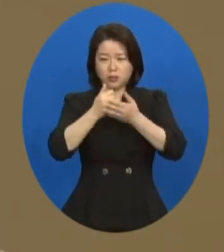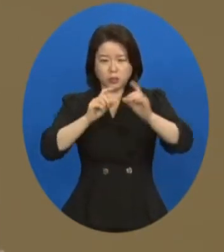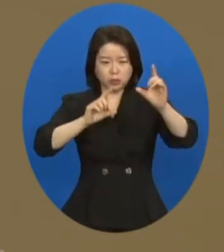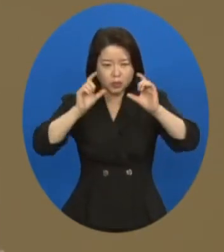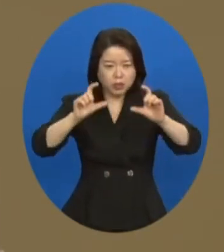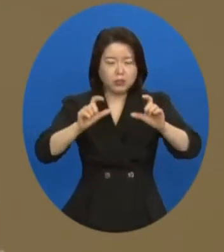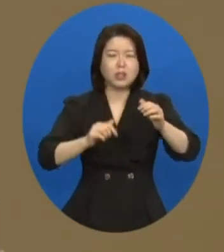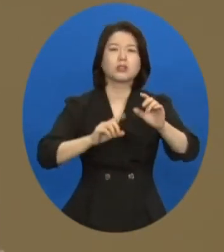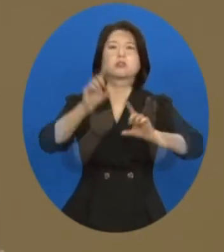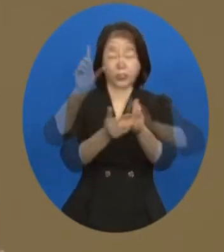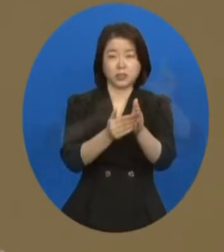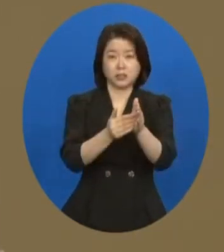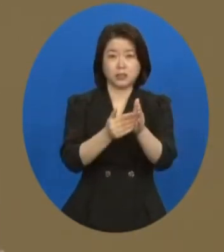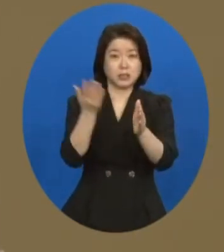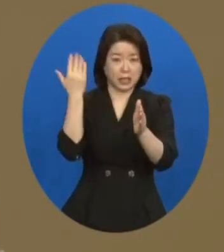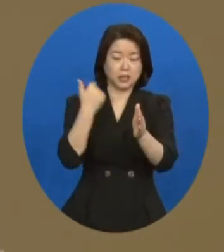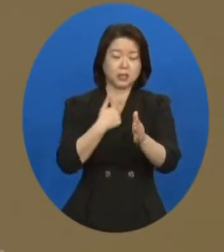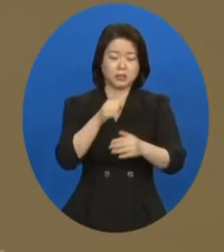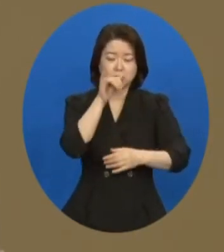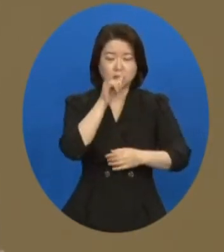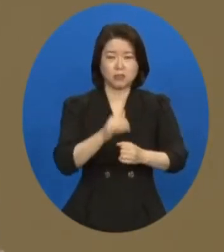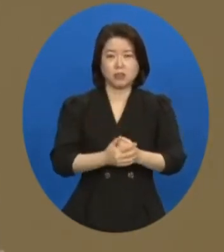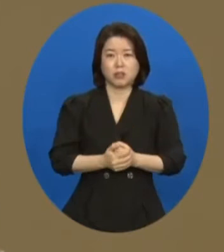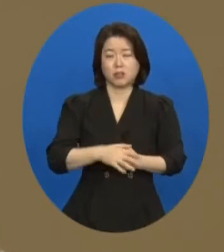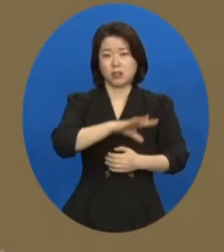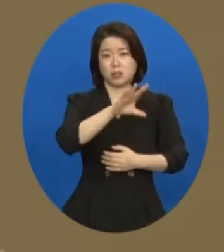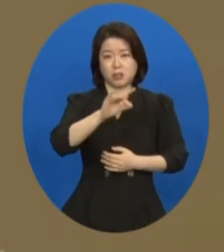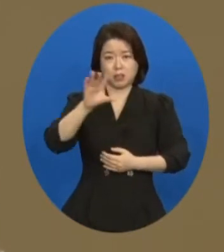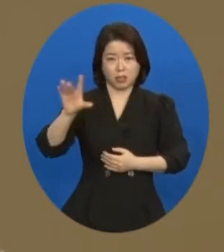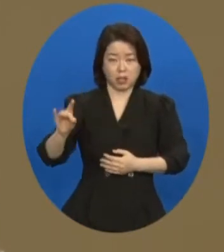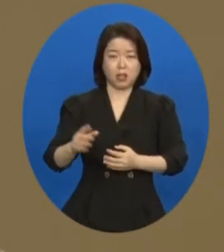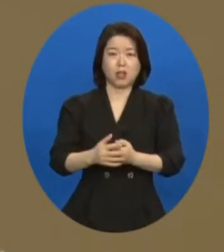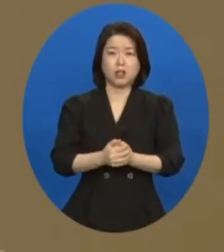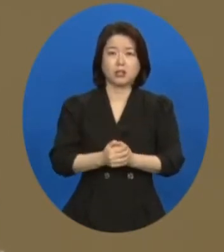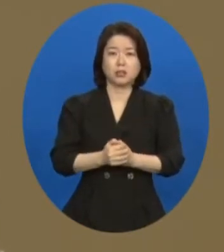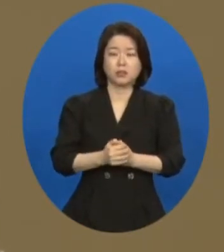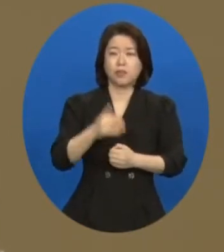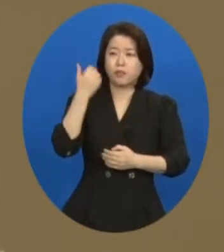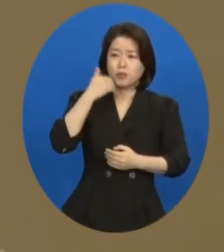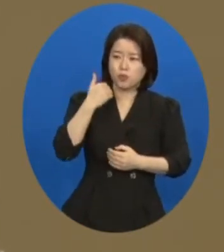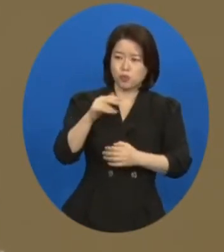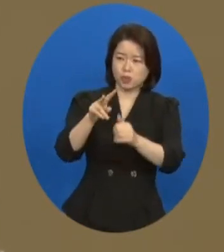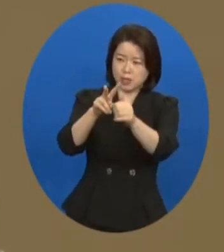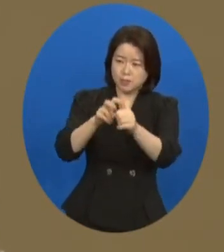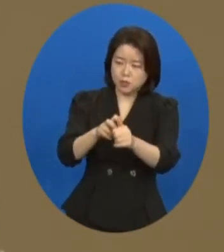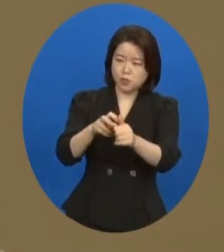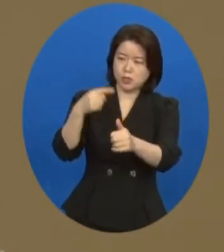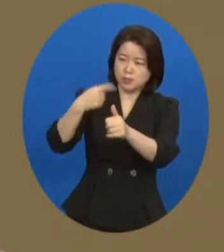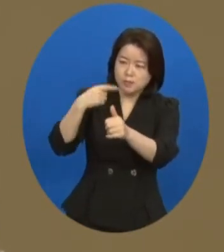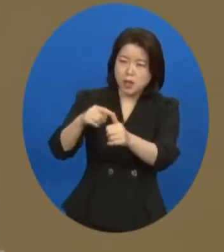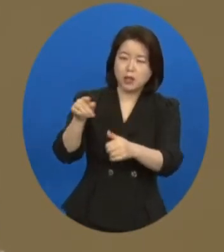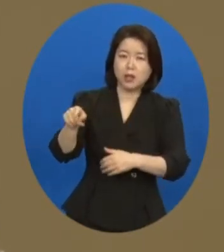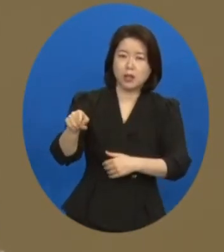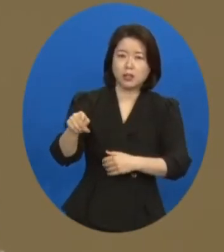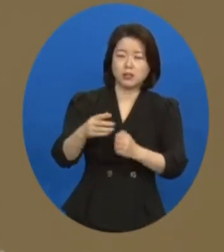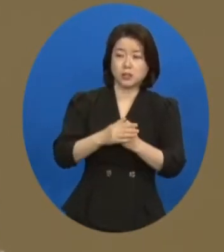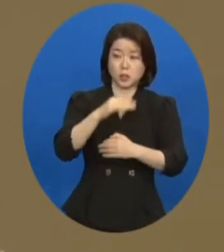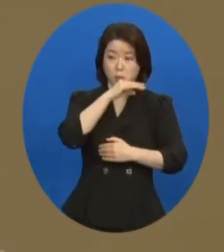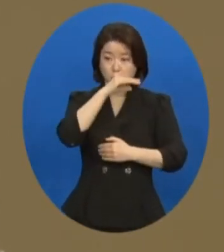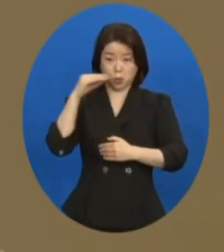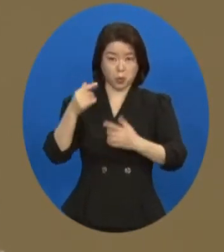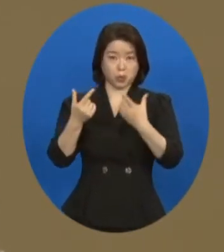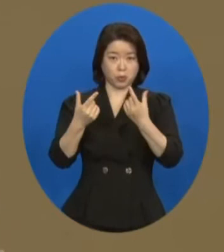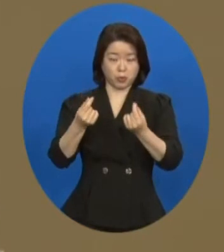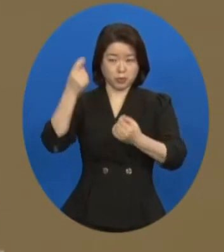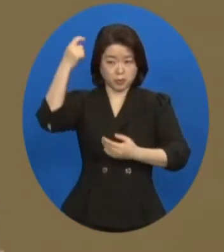때문이었습니다 때때로는 누군가를 미워하고 비판하는 것이 옳은 것처럼 느껴질 때도